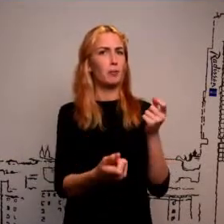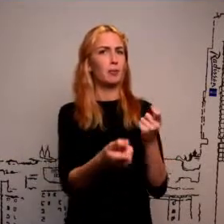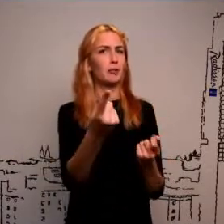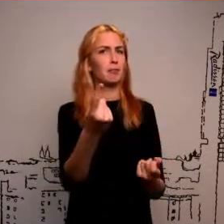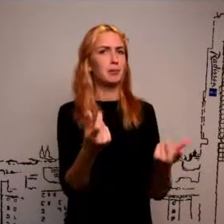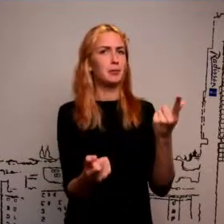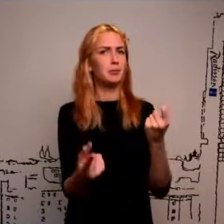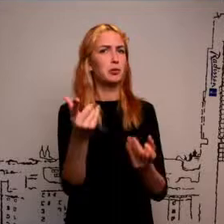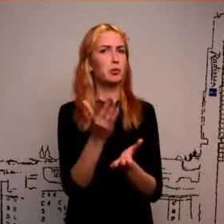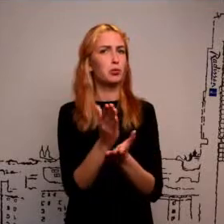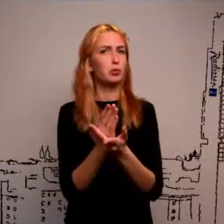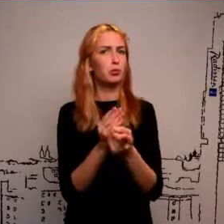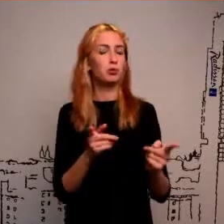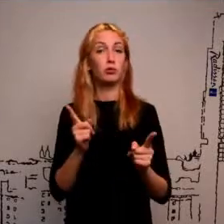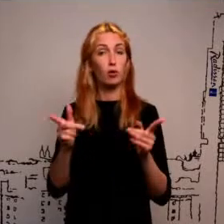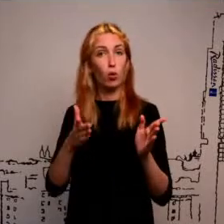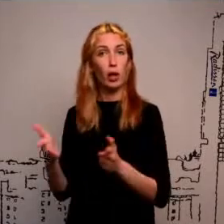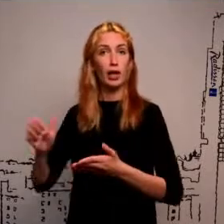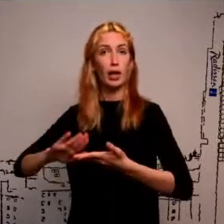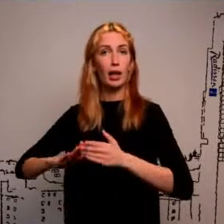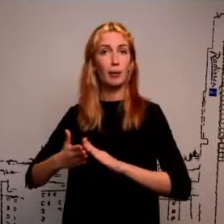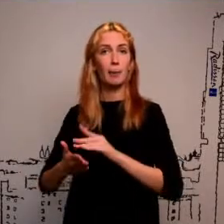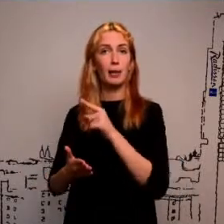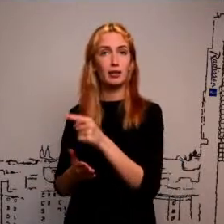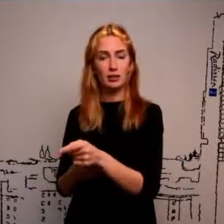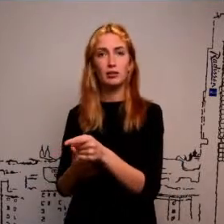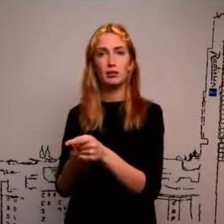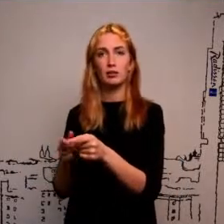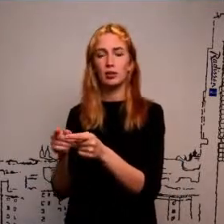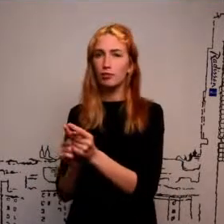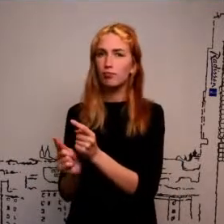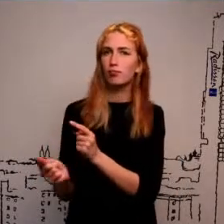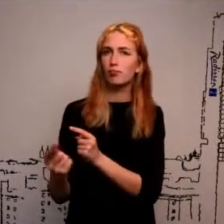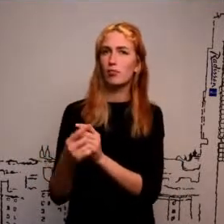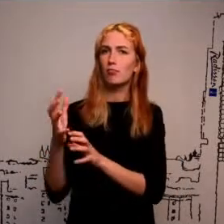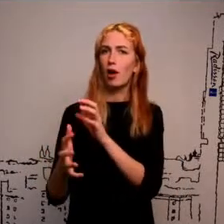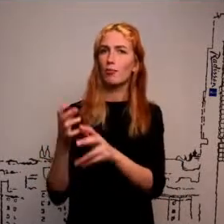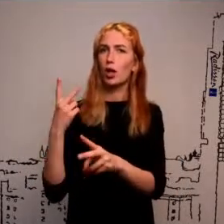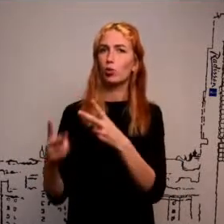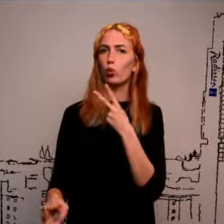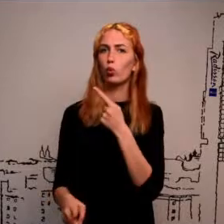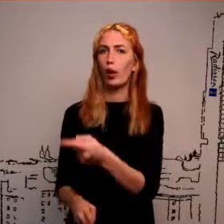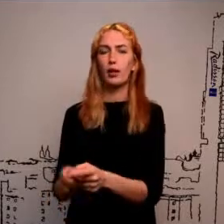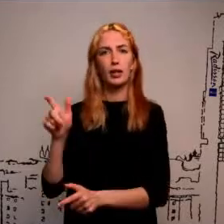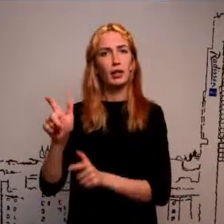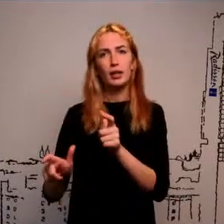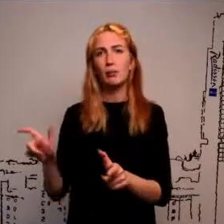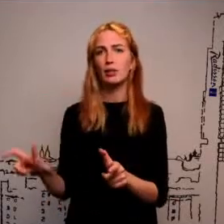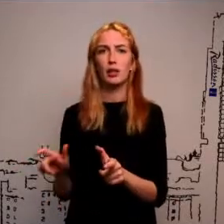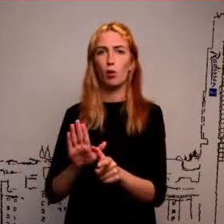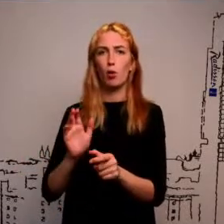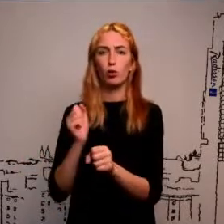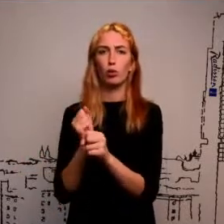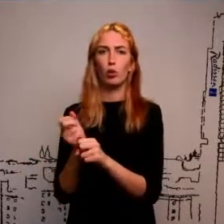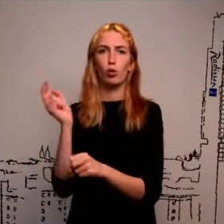välja. Aga korrektsete lepingute taga on natuke teissugune maailm, kus inimesed ei saa kätte oma